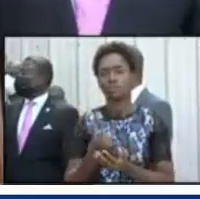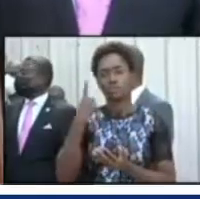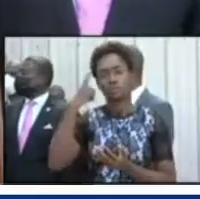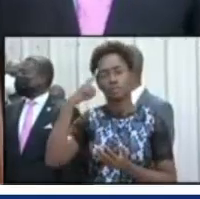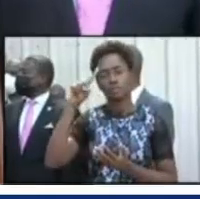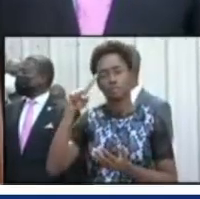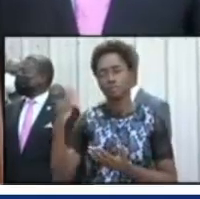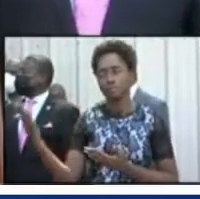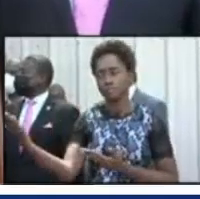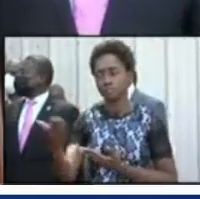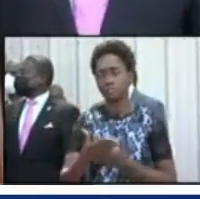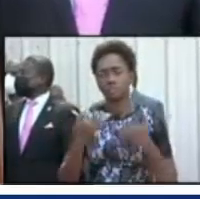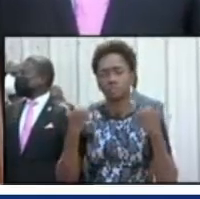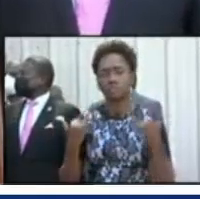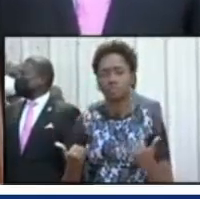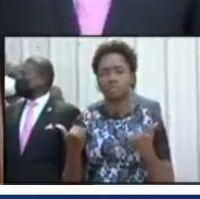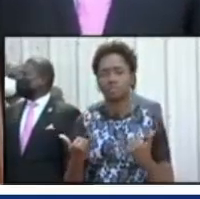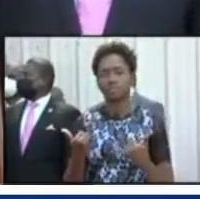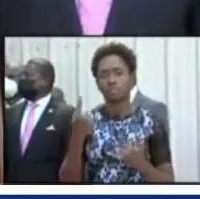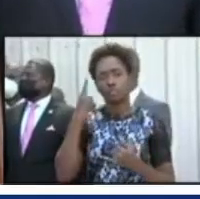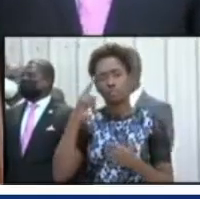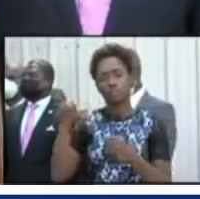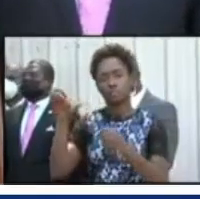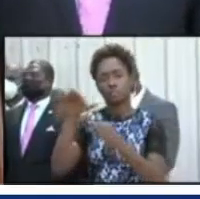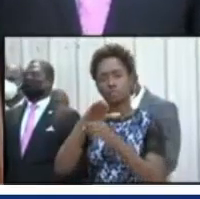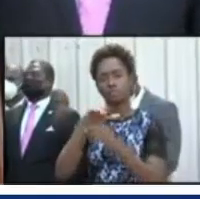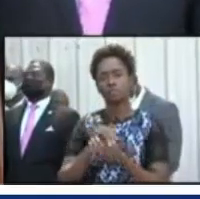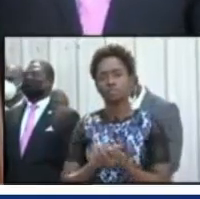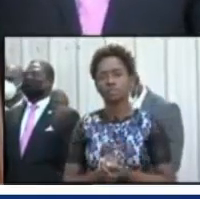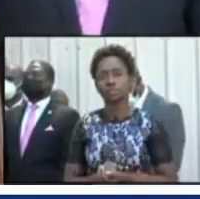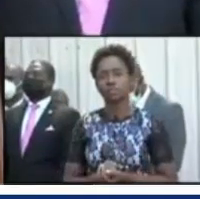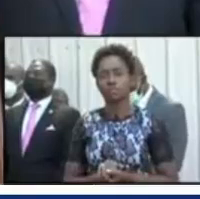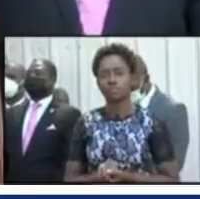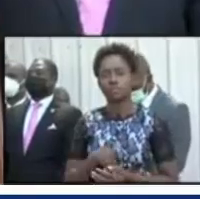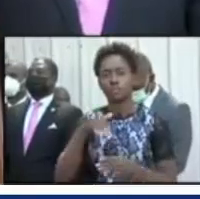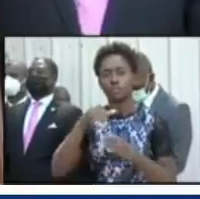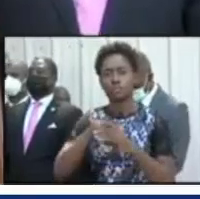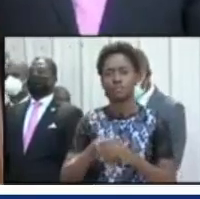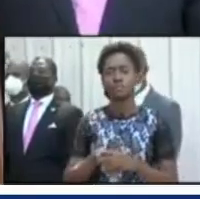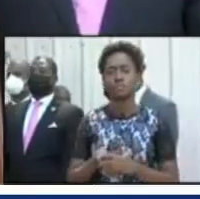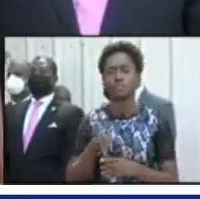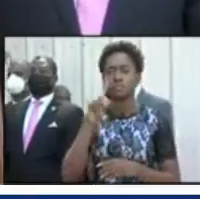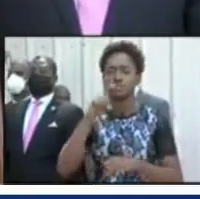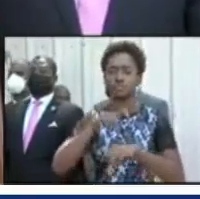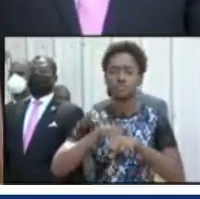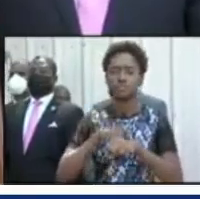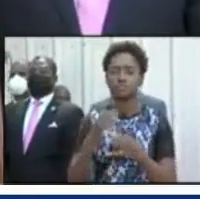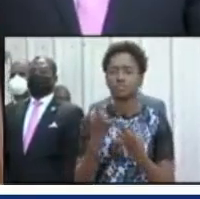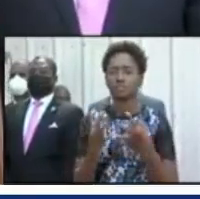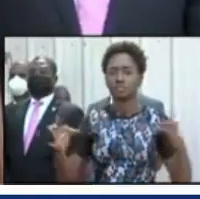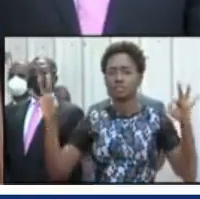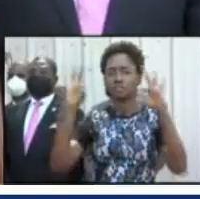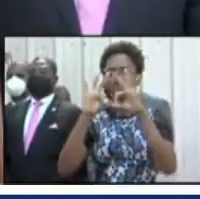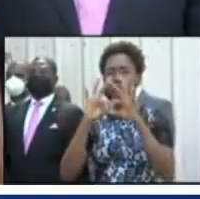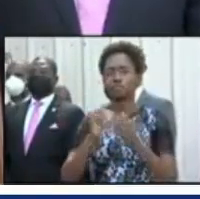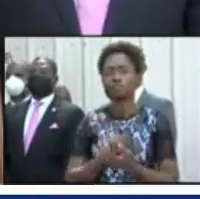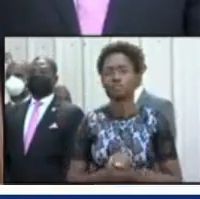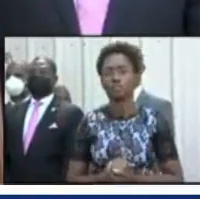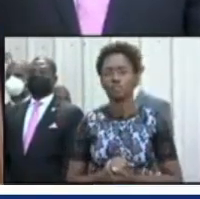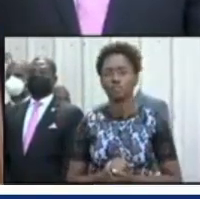présence aujourd'hui, nous venons en couverture. Mais un moment spécial